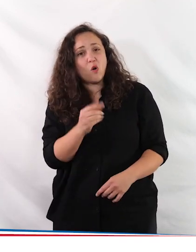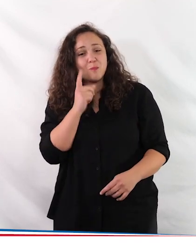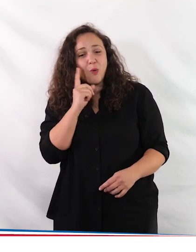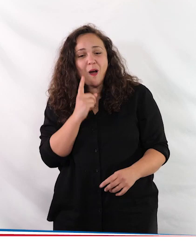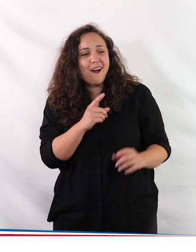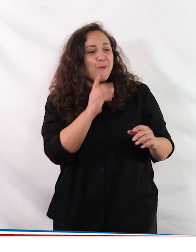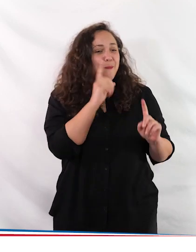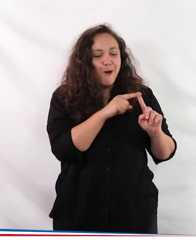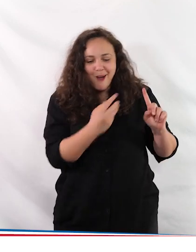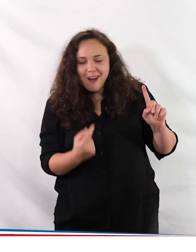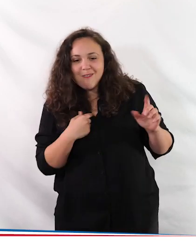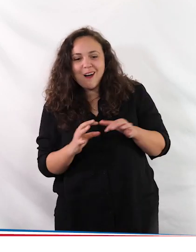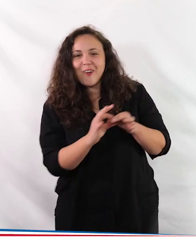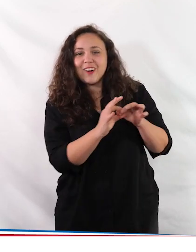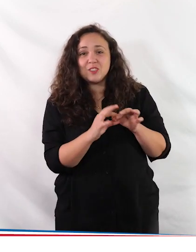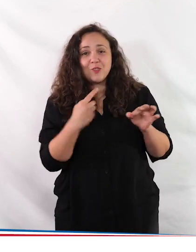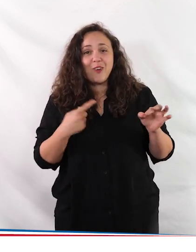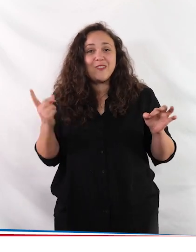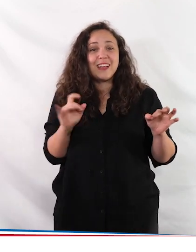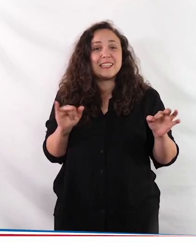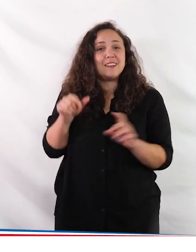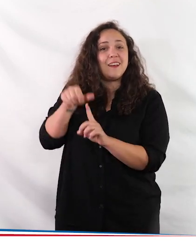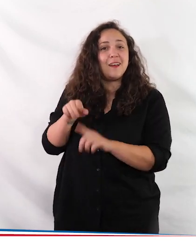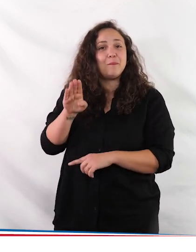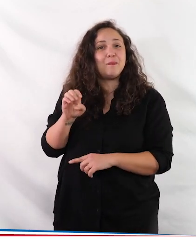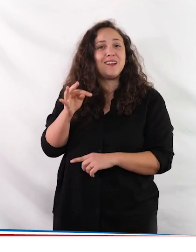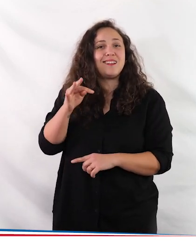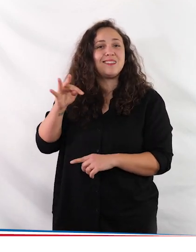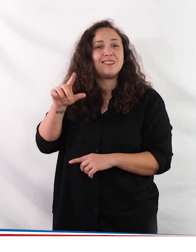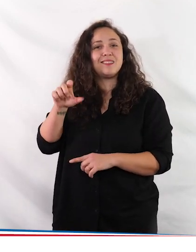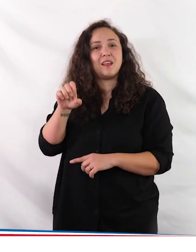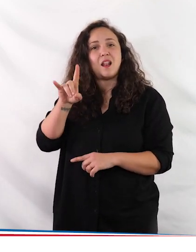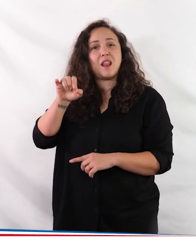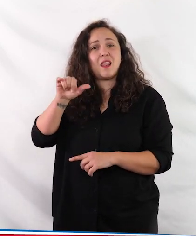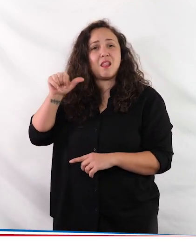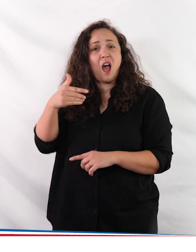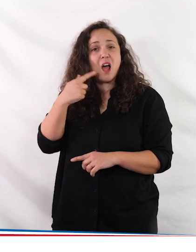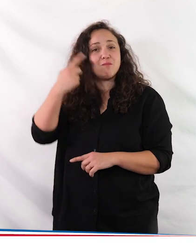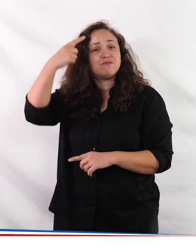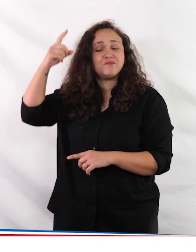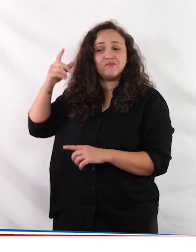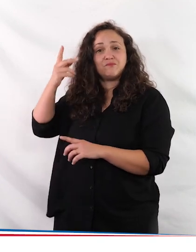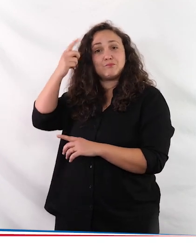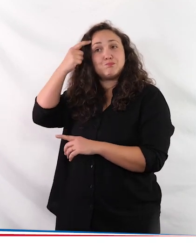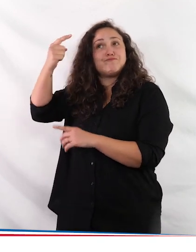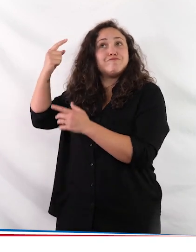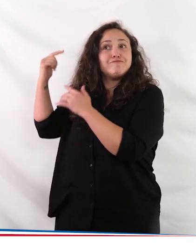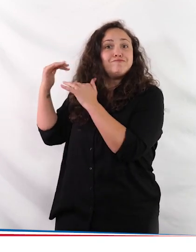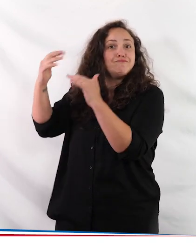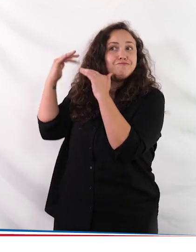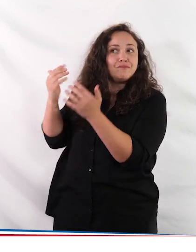avec leur enfant, c'était toute cette pensée de Bettelheim. Et j'ai vu aussi, ensuite, en étant